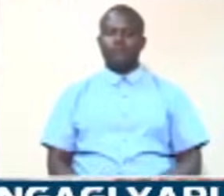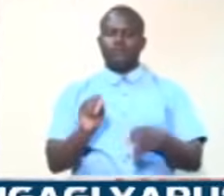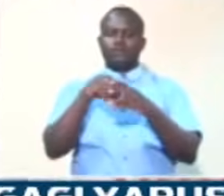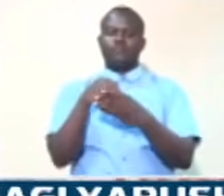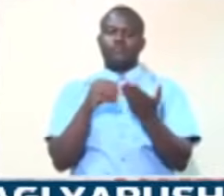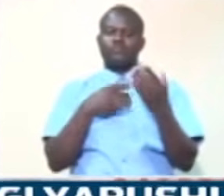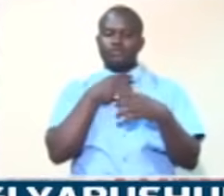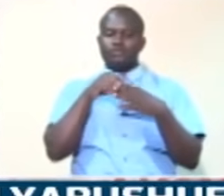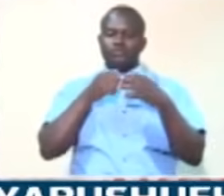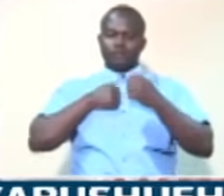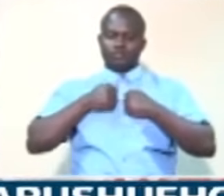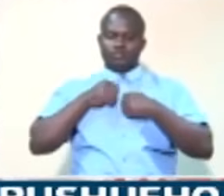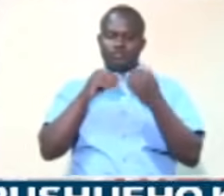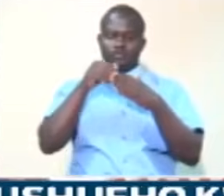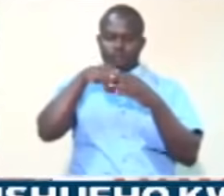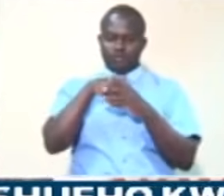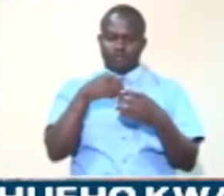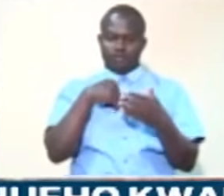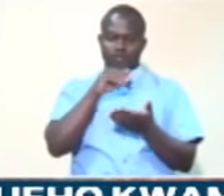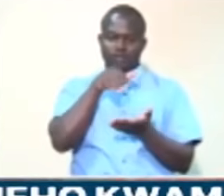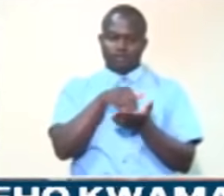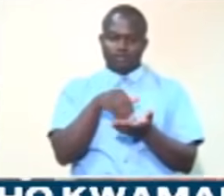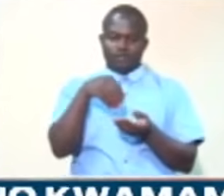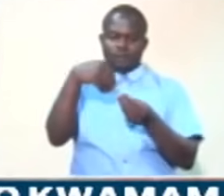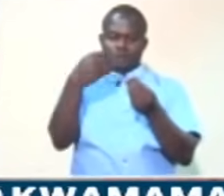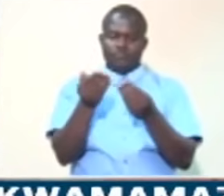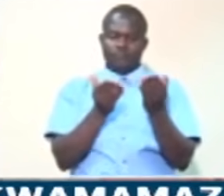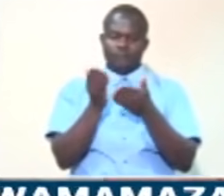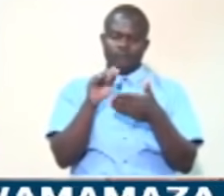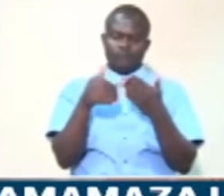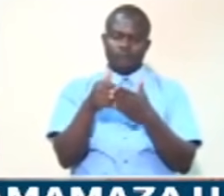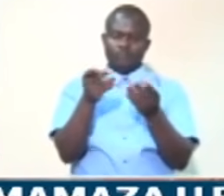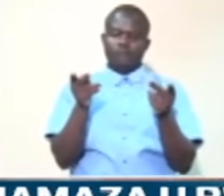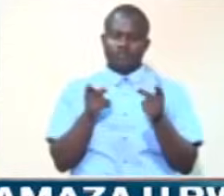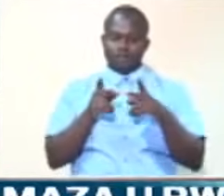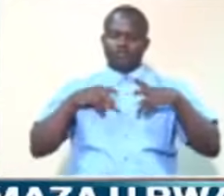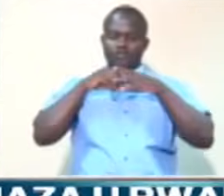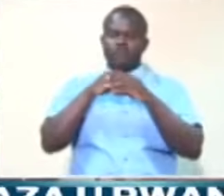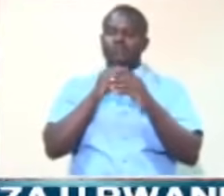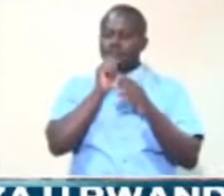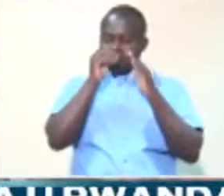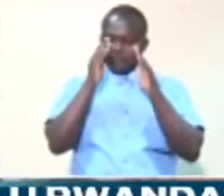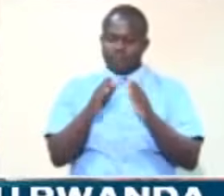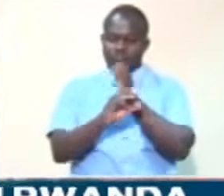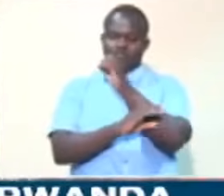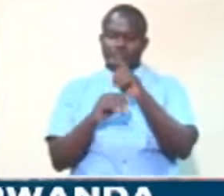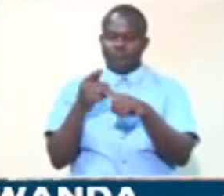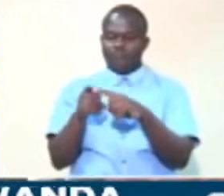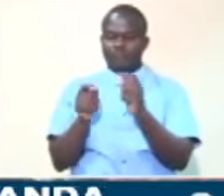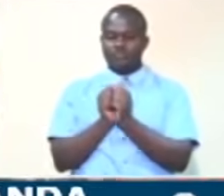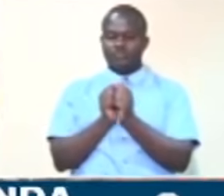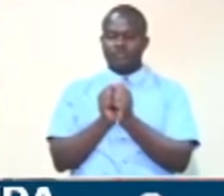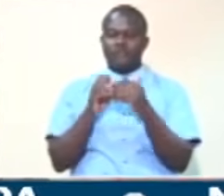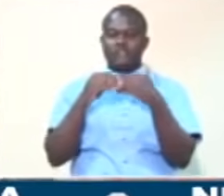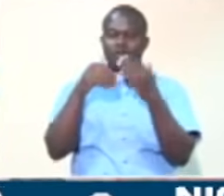rwo gusura Rwanda barimo bafite ibigo bitanga serivisi z'ubukerarugendo mu bihugu baturukamo ndetse n'abanyamakuru bo mu bihugu binyuranye.